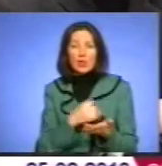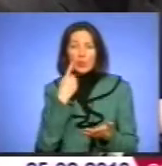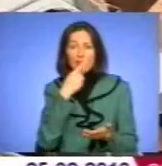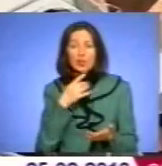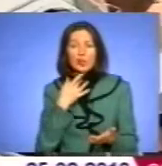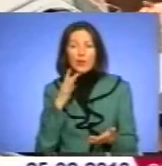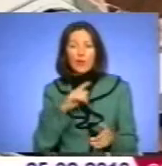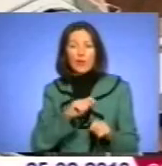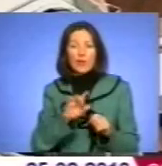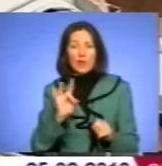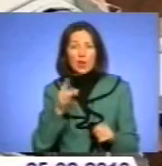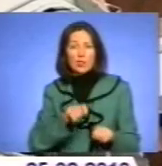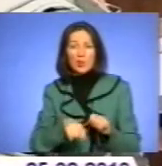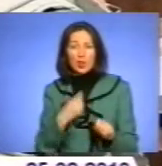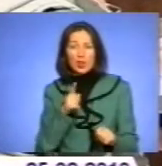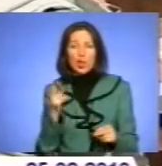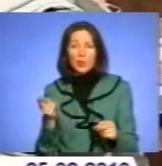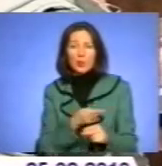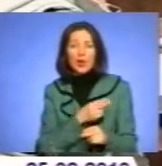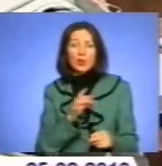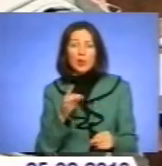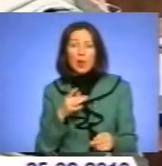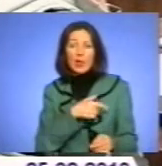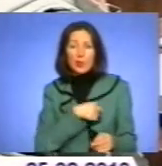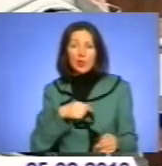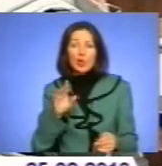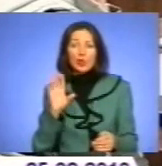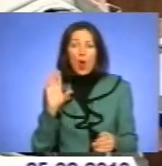позбавляють депутатського мандата чи притягують до кримінальної відповідальності.